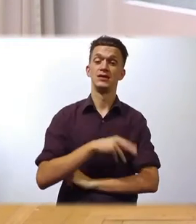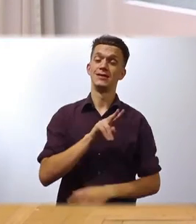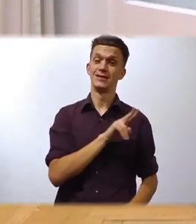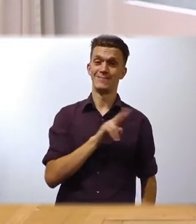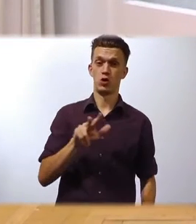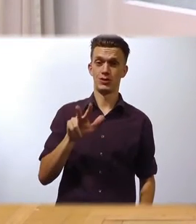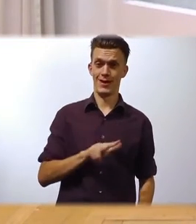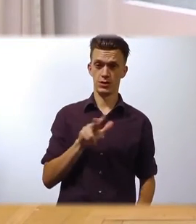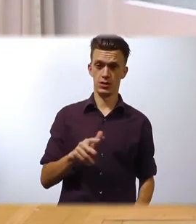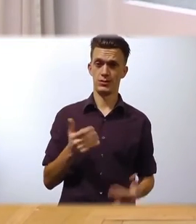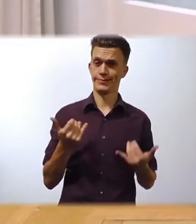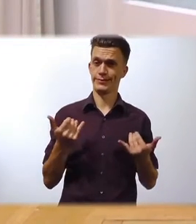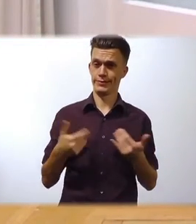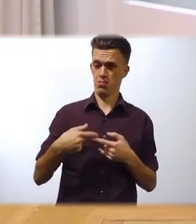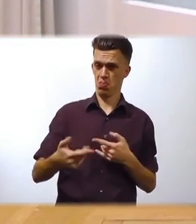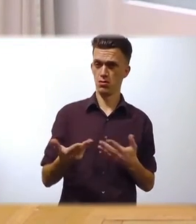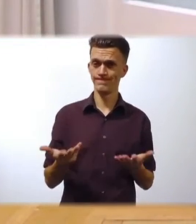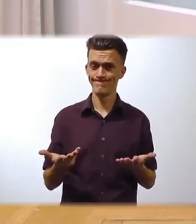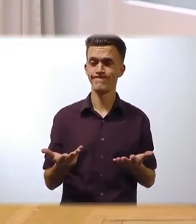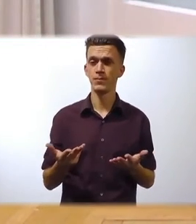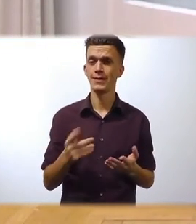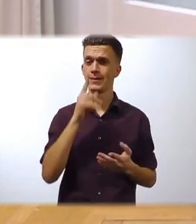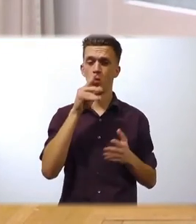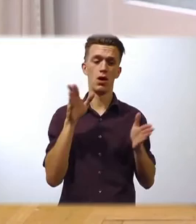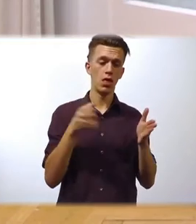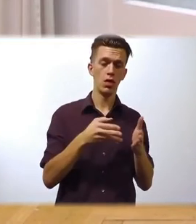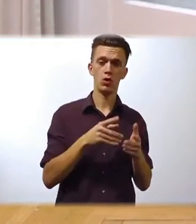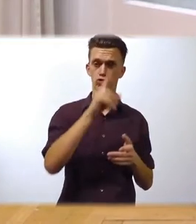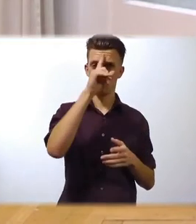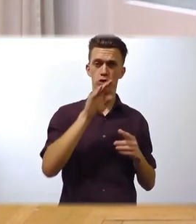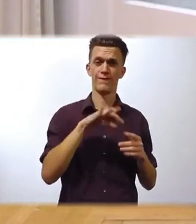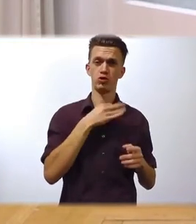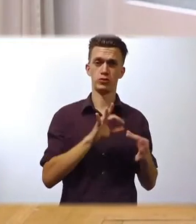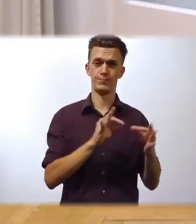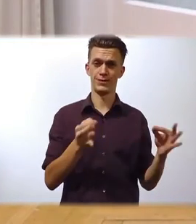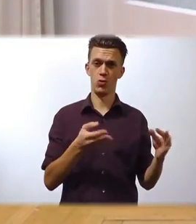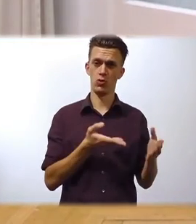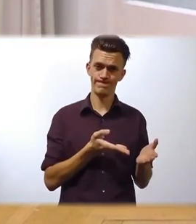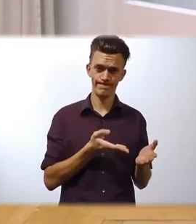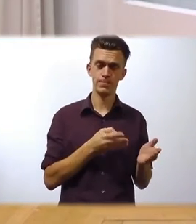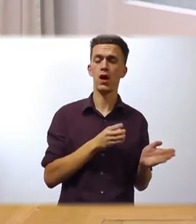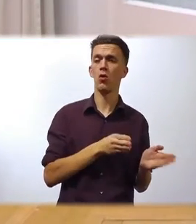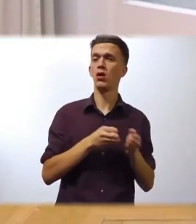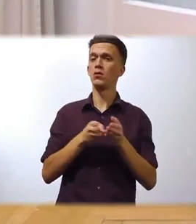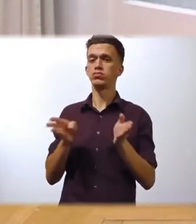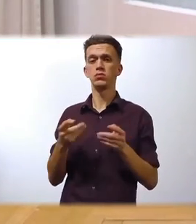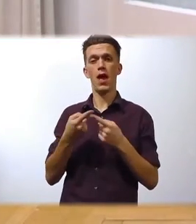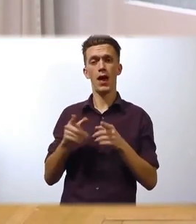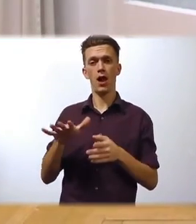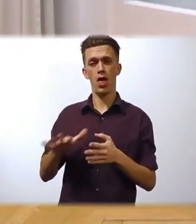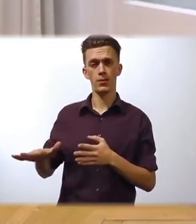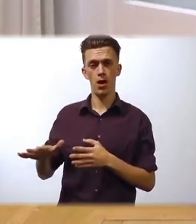Deutschland und Frankreich konzentrieren kann, was es auch nicht macht, denn schon seit einigen Jahren versucht es ja auch